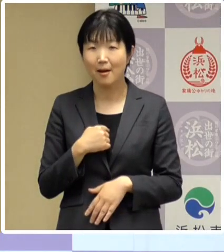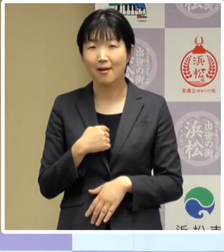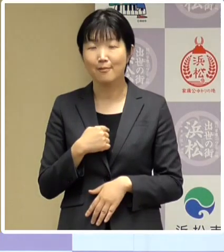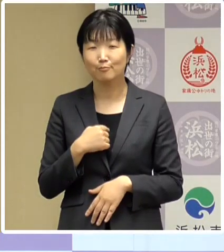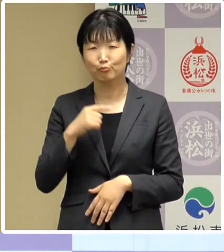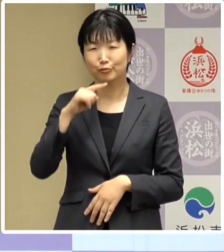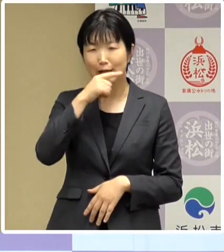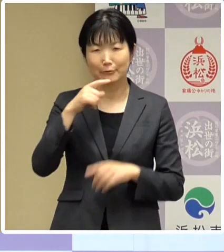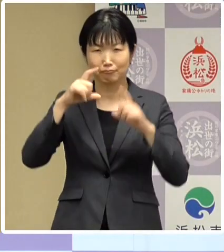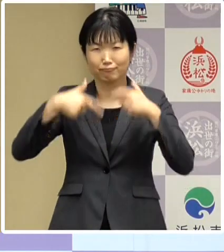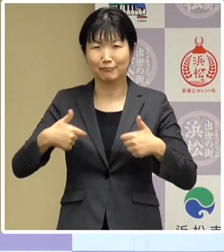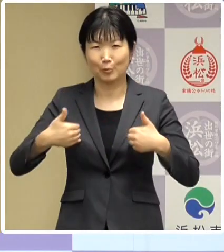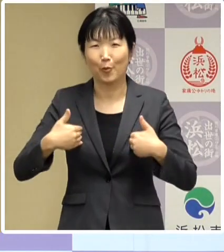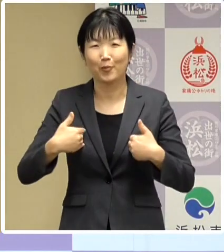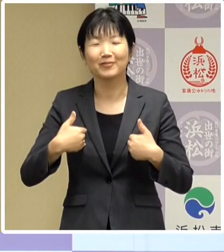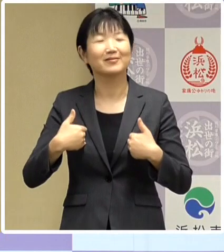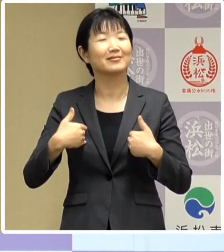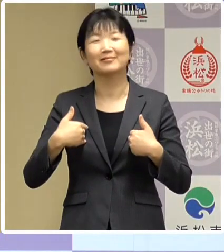理に